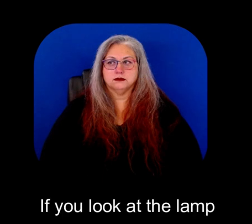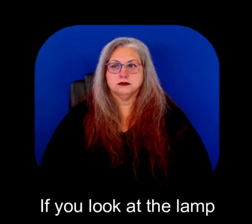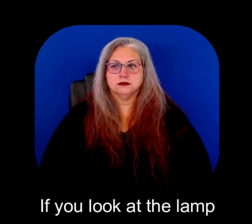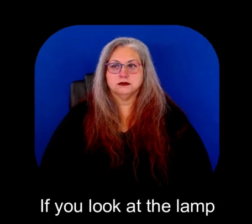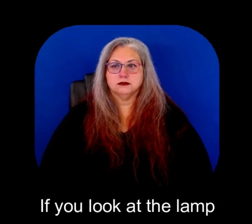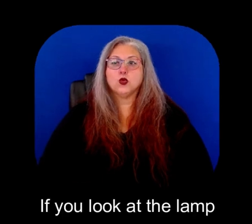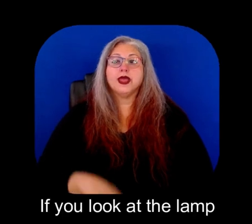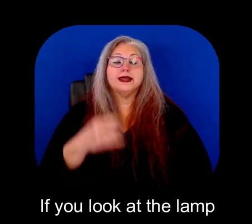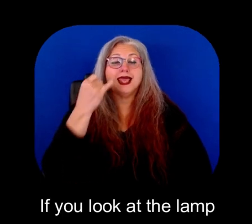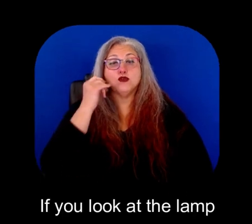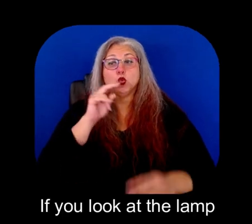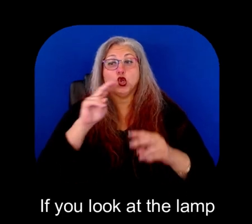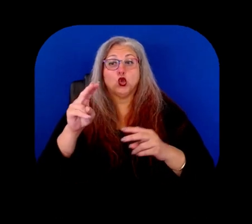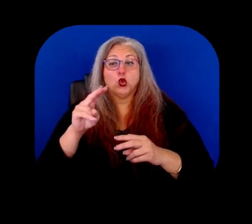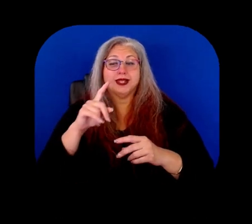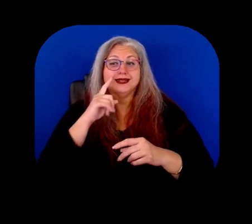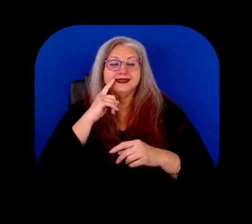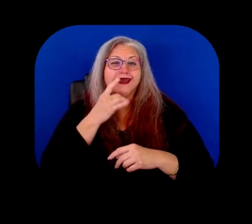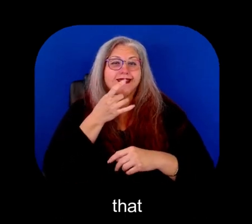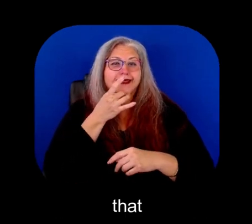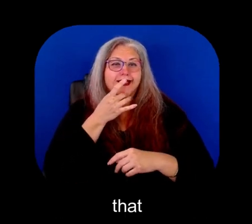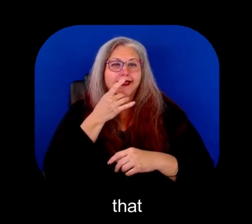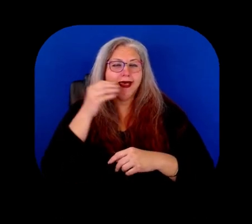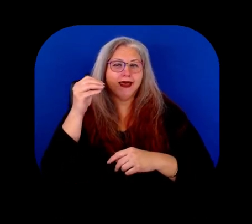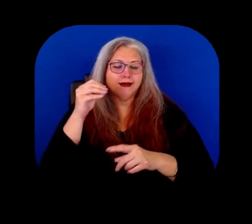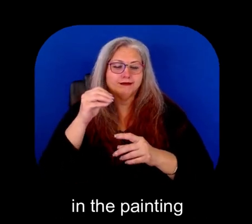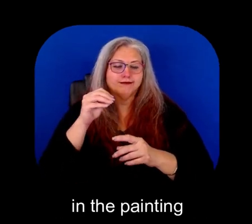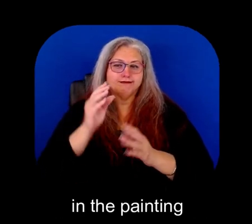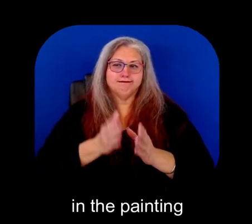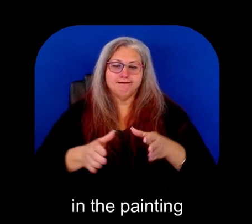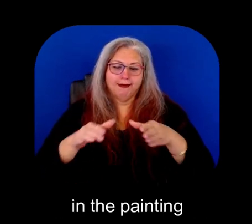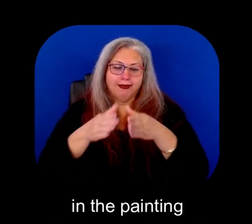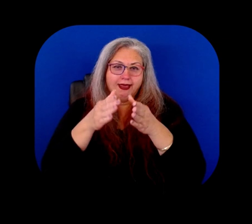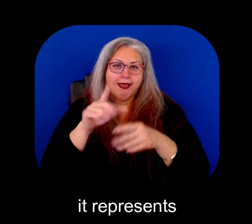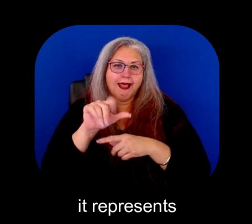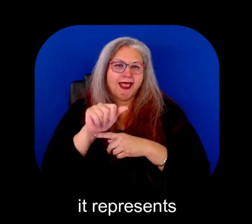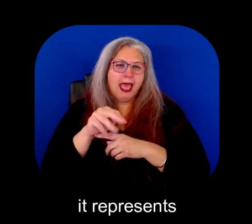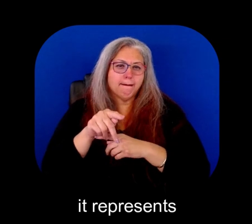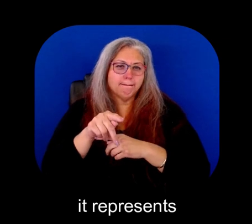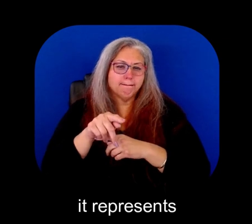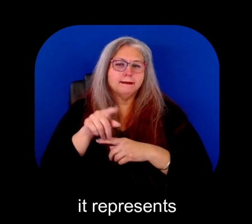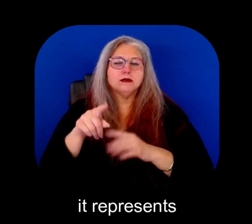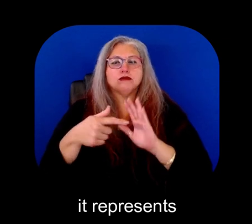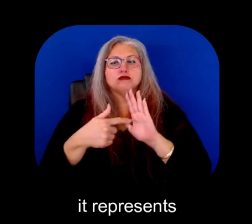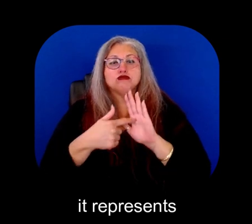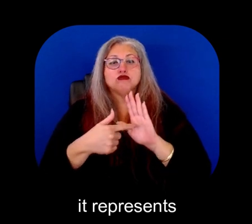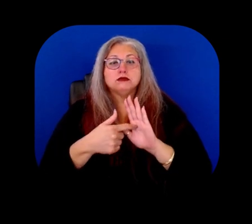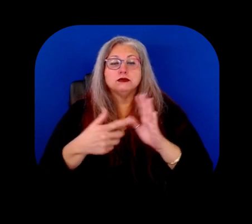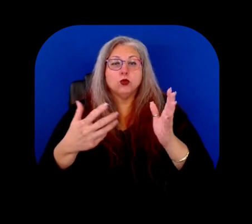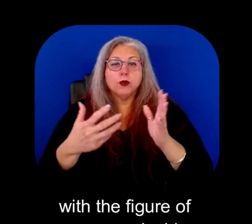اوكي if you look at the lamp that in the painting it